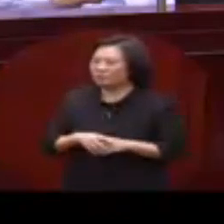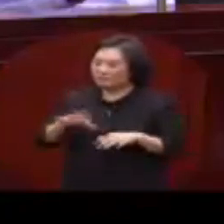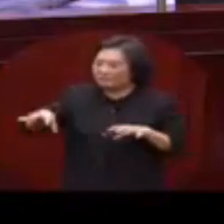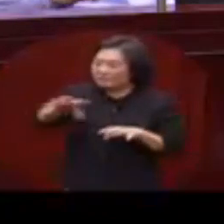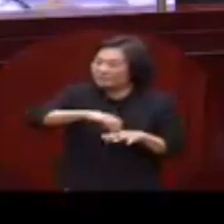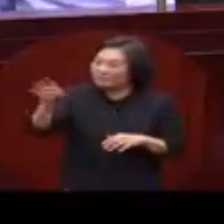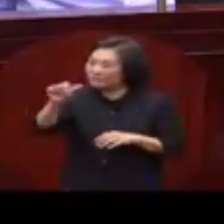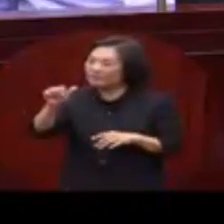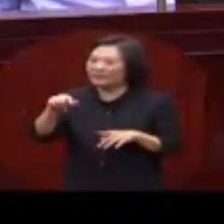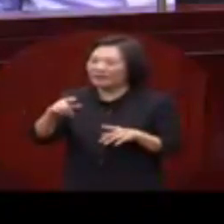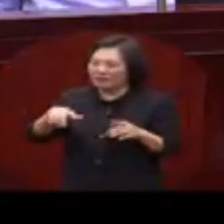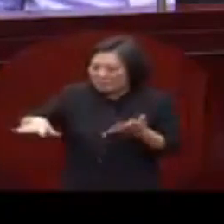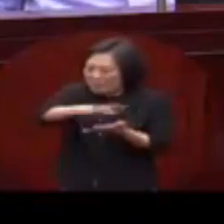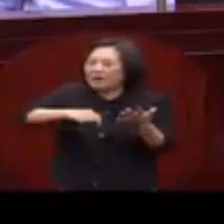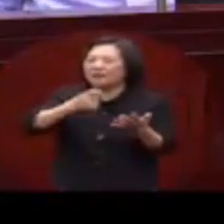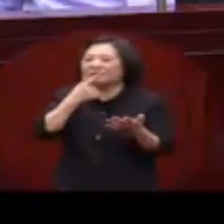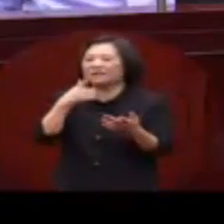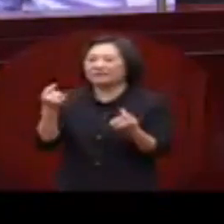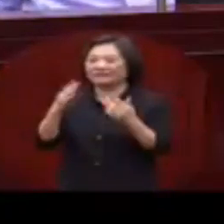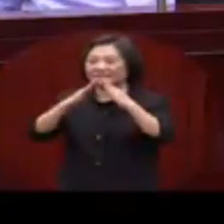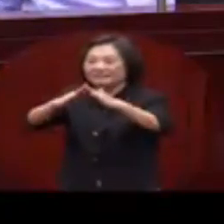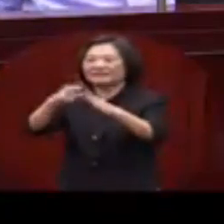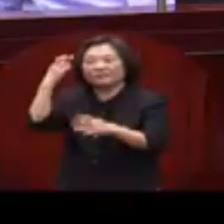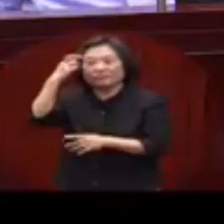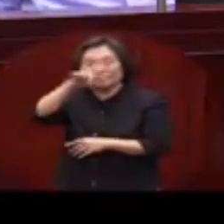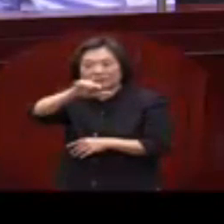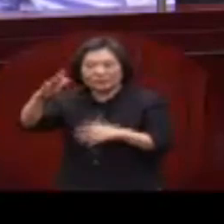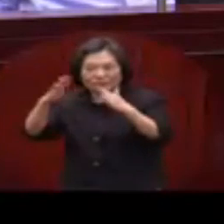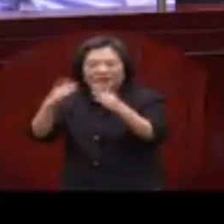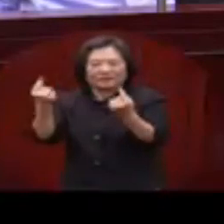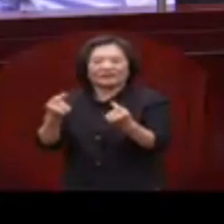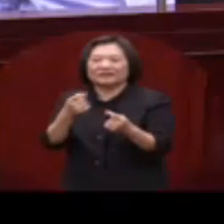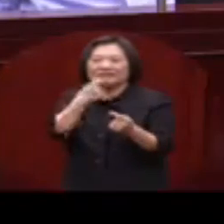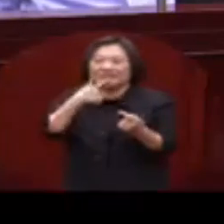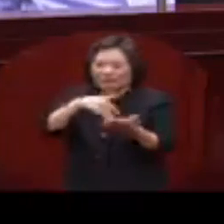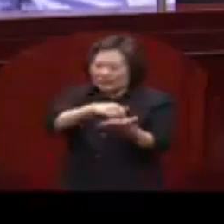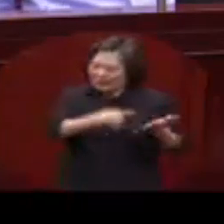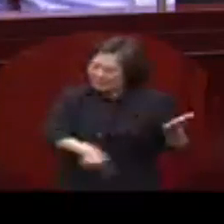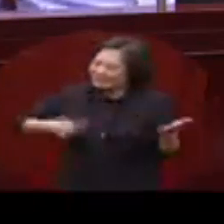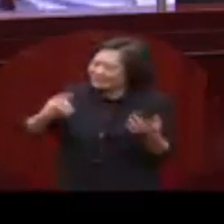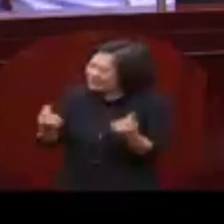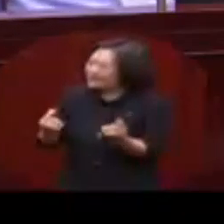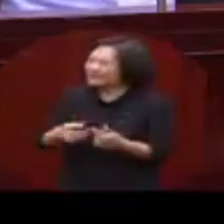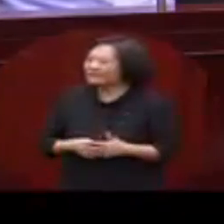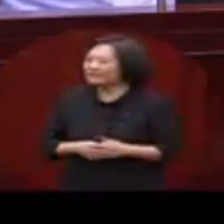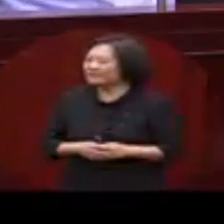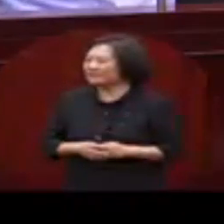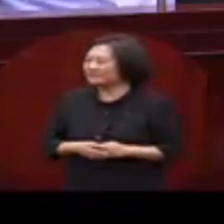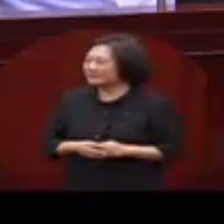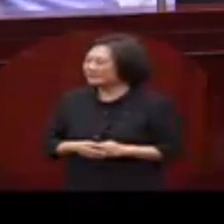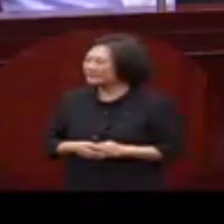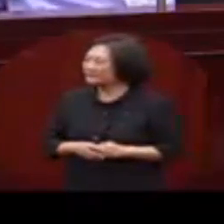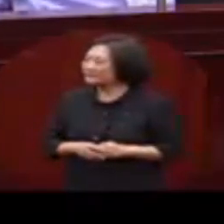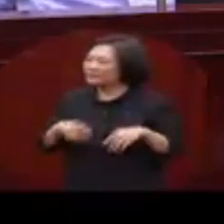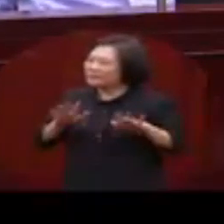围墙的城市博物馆，那这也是比较属于在台北哈软性的城市的发展了。所以这样呢哦，